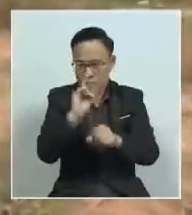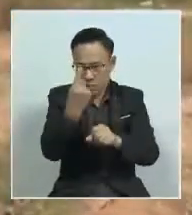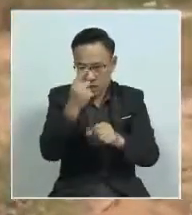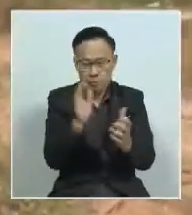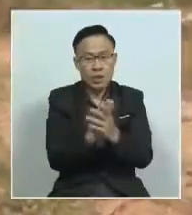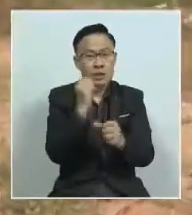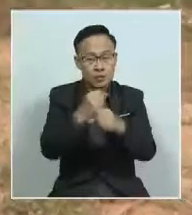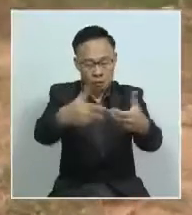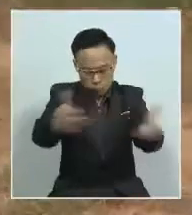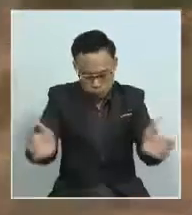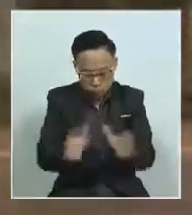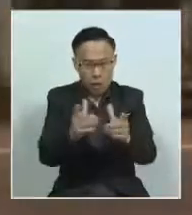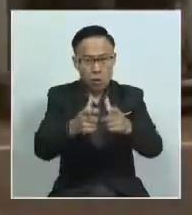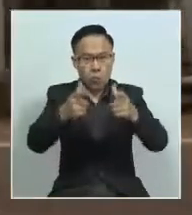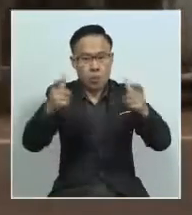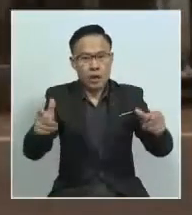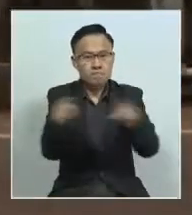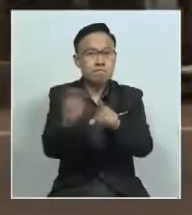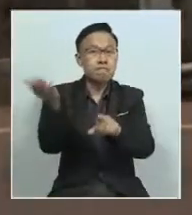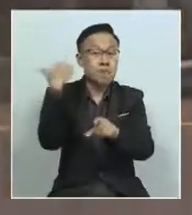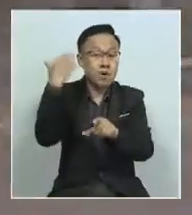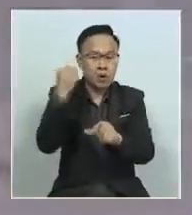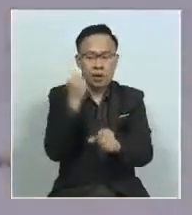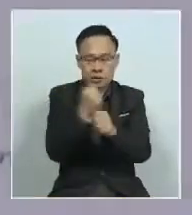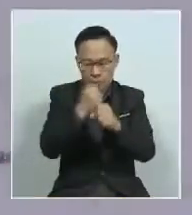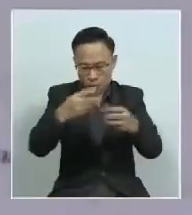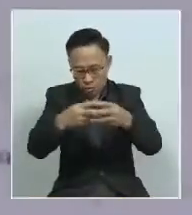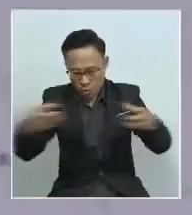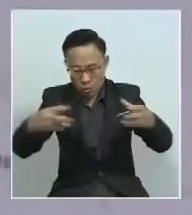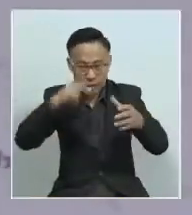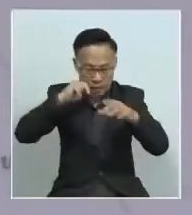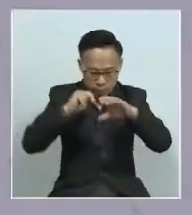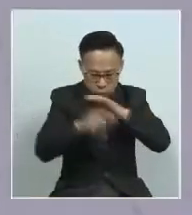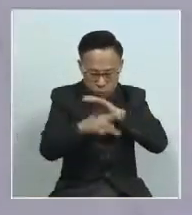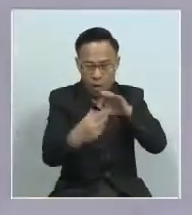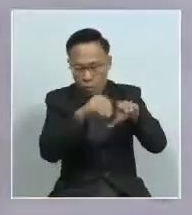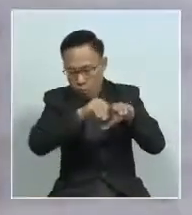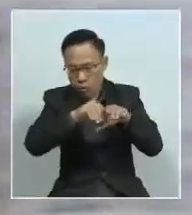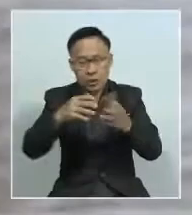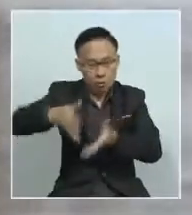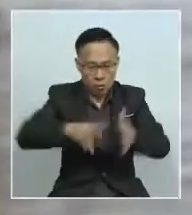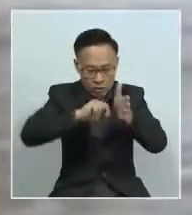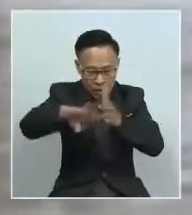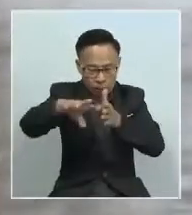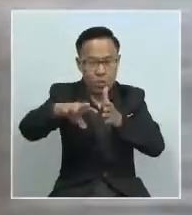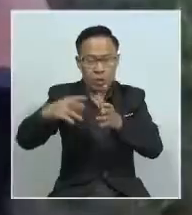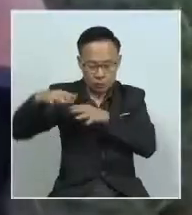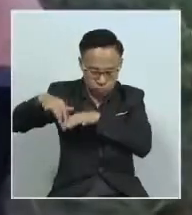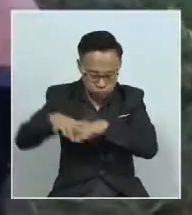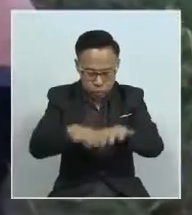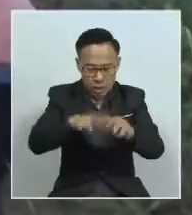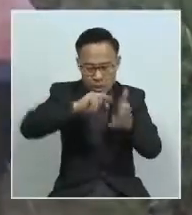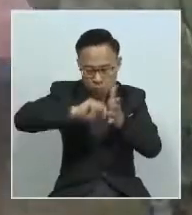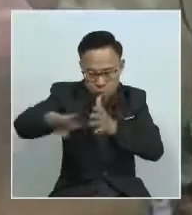พื้นที่กักเก็บน้ำให้มากขึ้นโดยเพิ่มประสิทธิภาพทางรับน้ำเข้าและทางระบายน้ำออกสามารถรองรับน้ำในช่วงน้ำหลากและเป็นแ